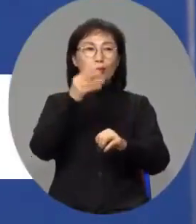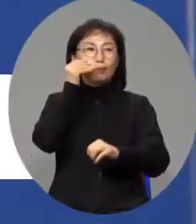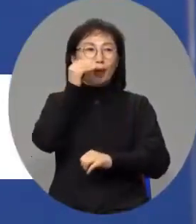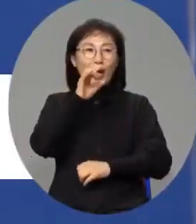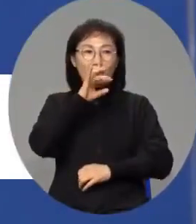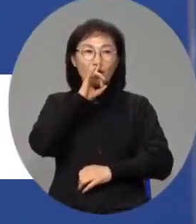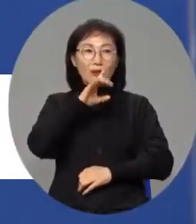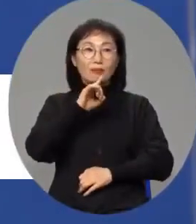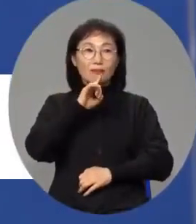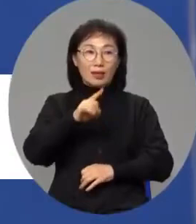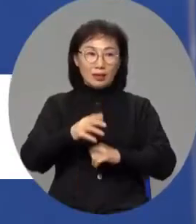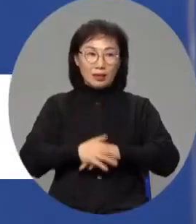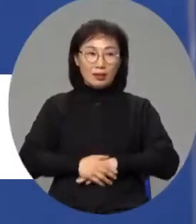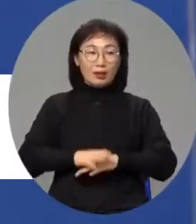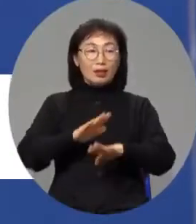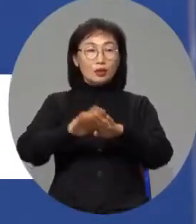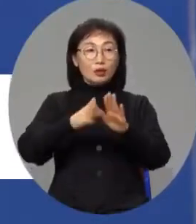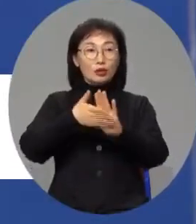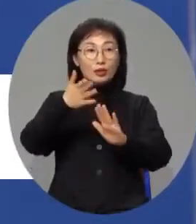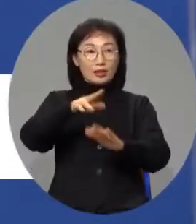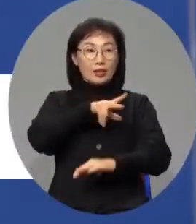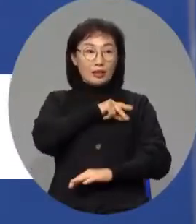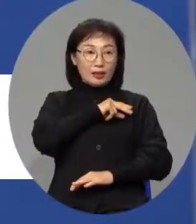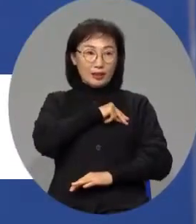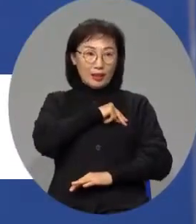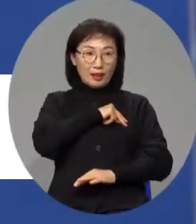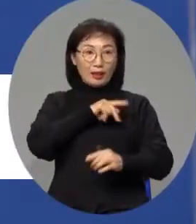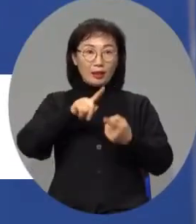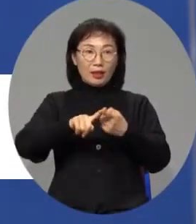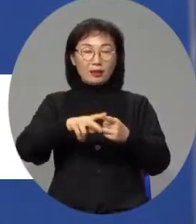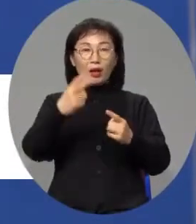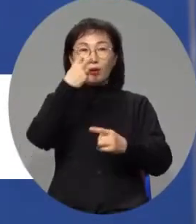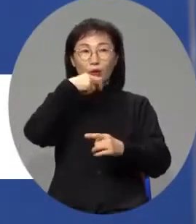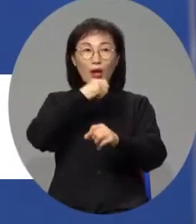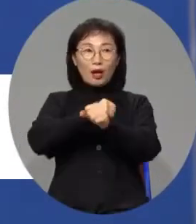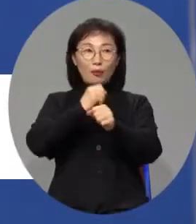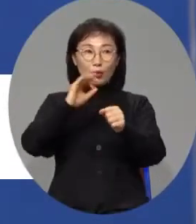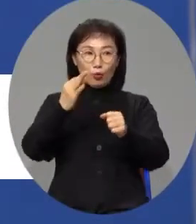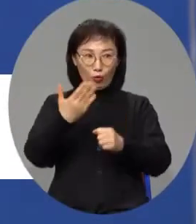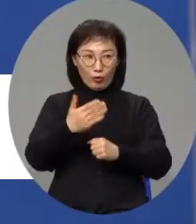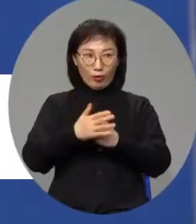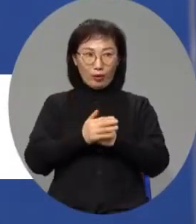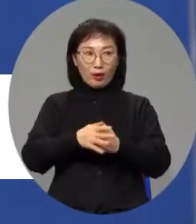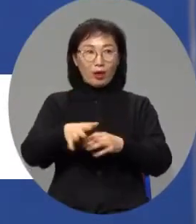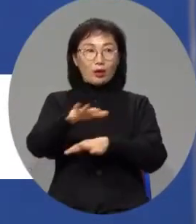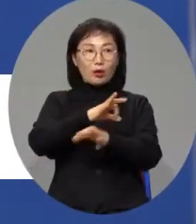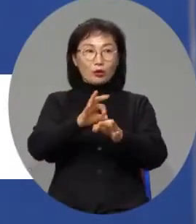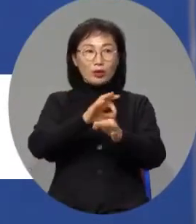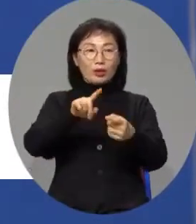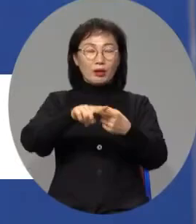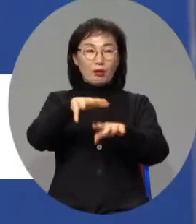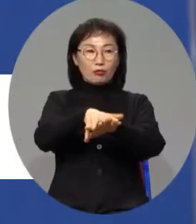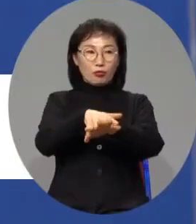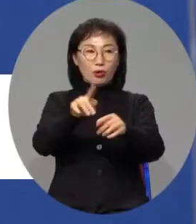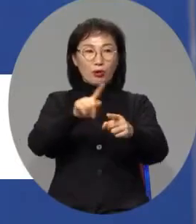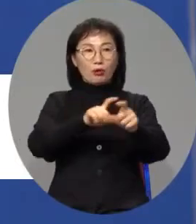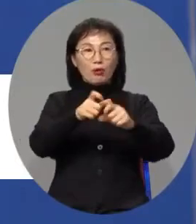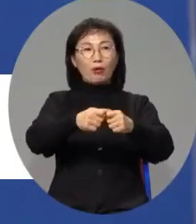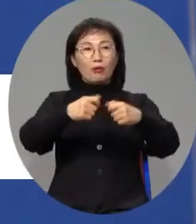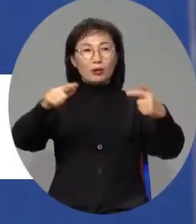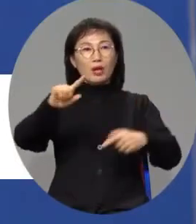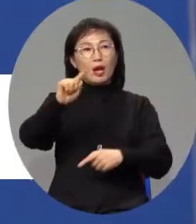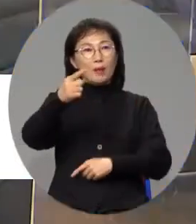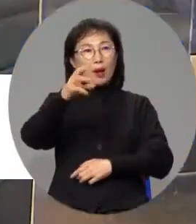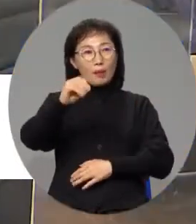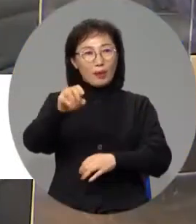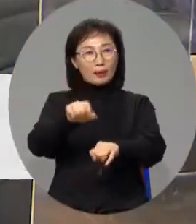군수가 시의회 의장은 전주시 의장이 겸직하면 됩니다. 경제 규모를 더 키워서 100만 경제 특별시를 반드시